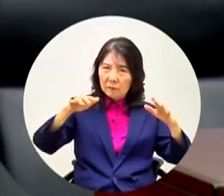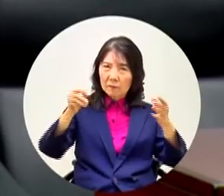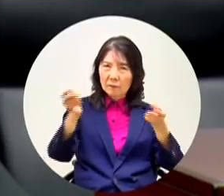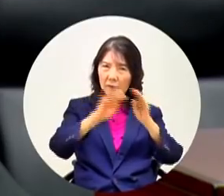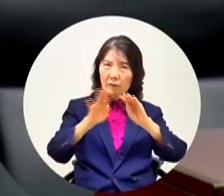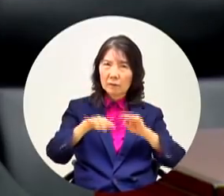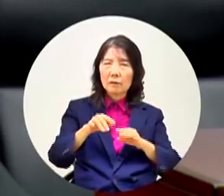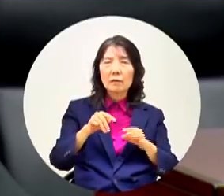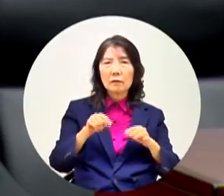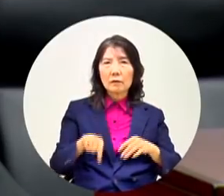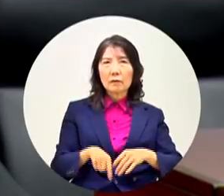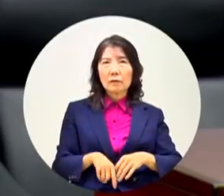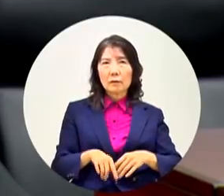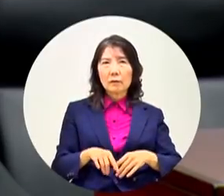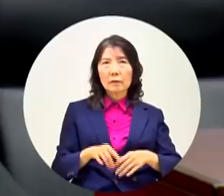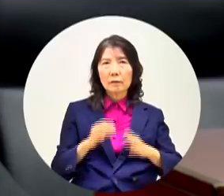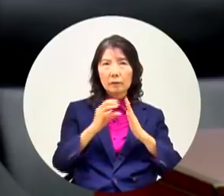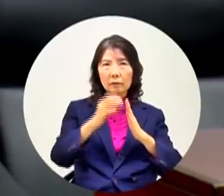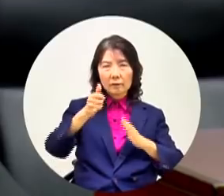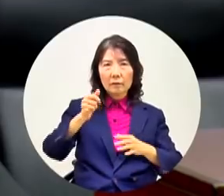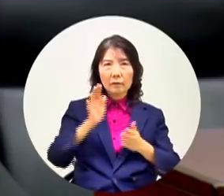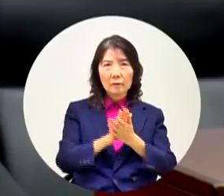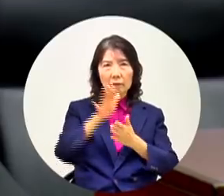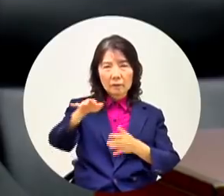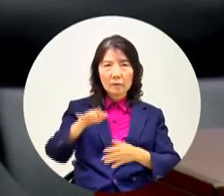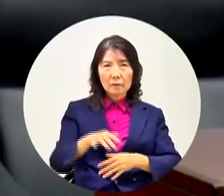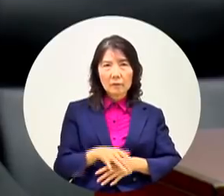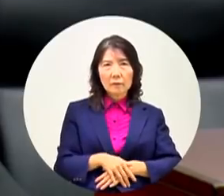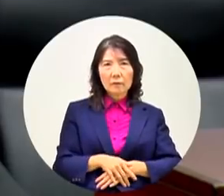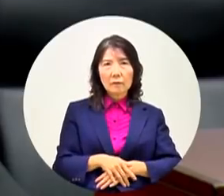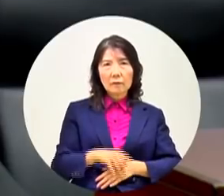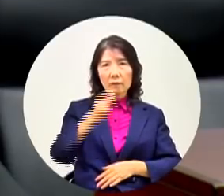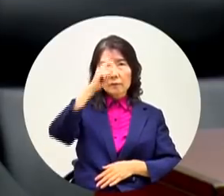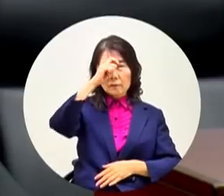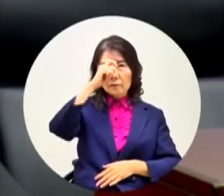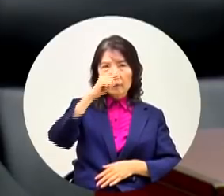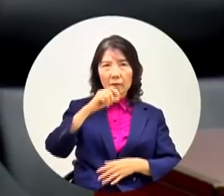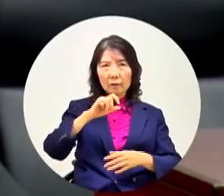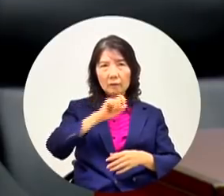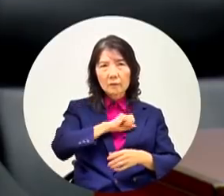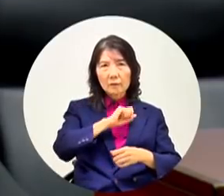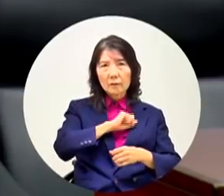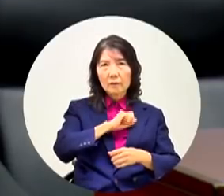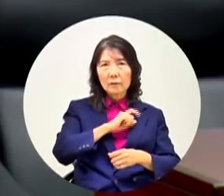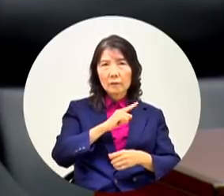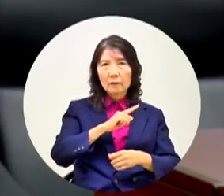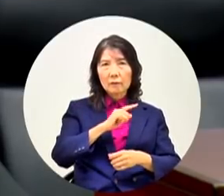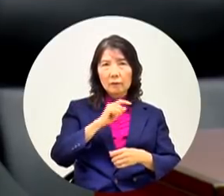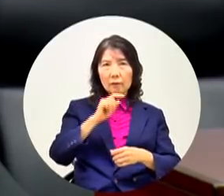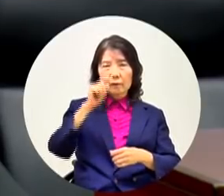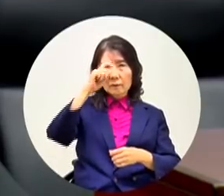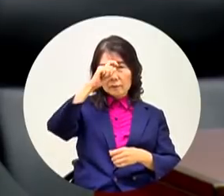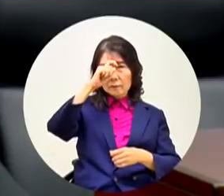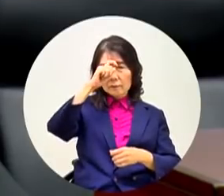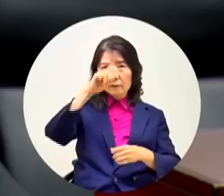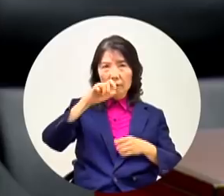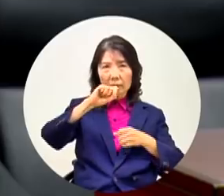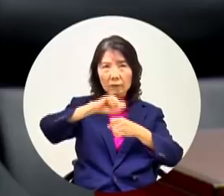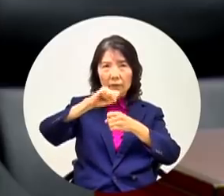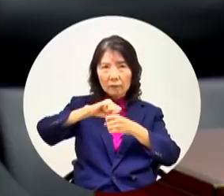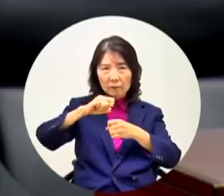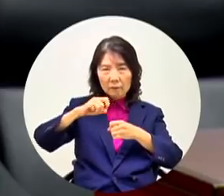伫遮啦，吼。局长，请以后但是我要期待咱加设寡这种。好，用路人他的需